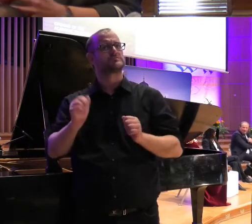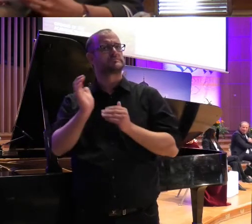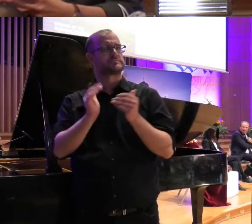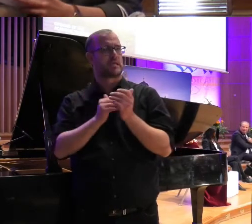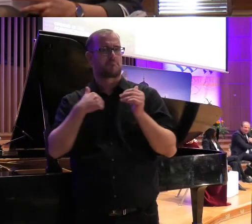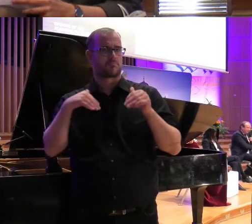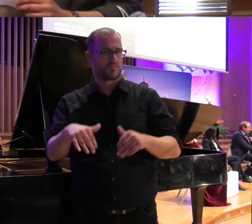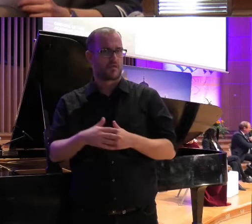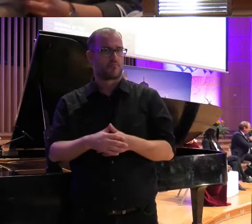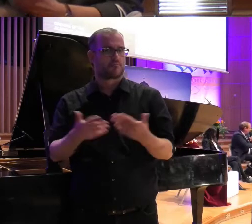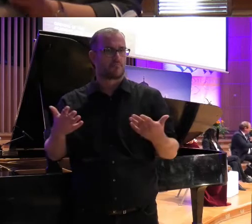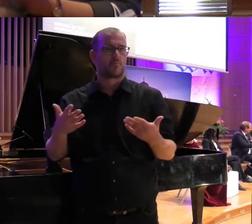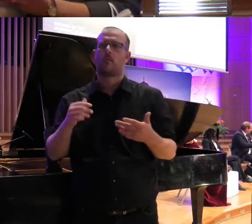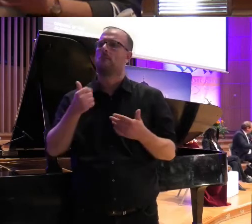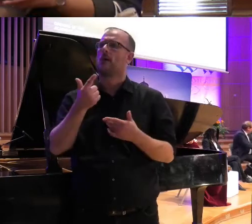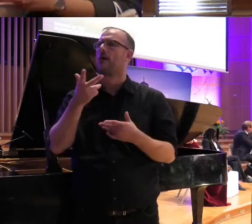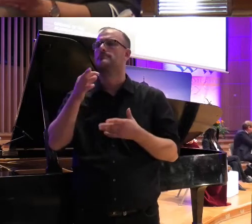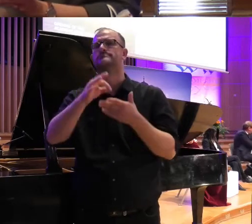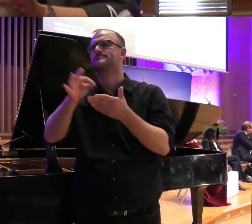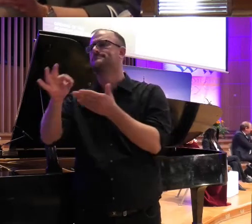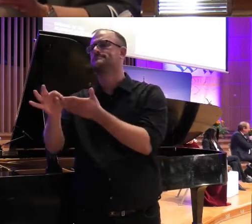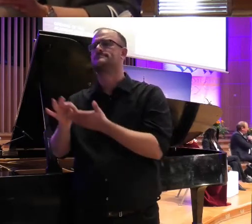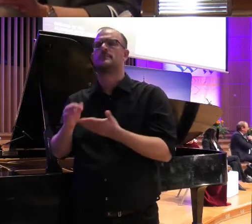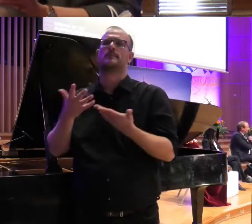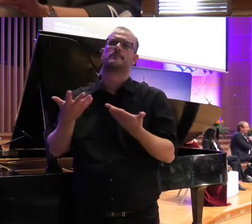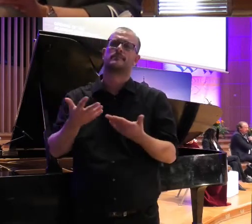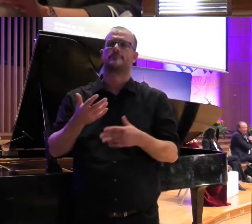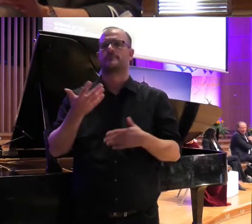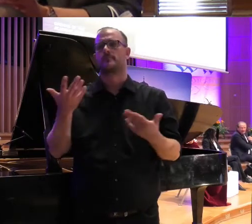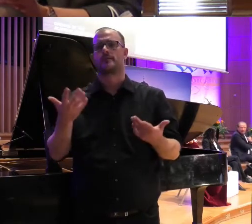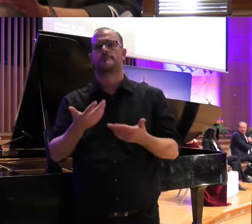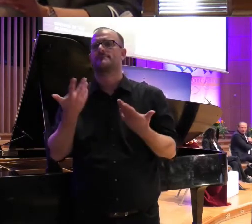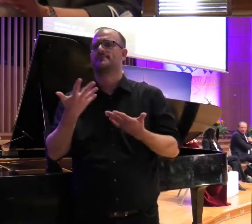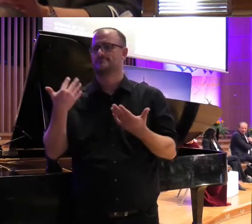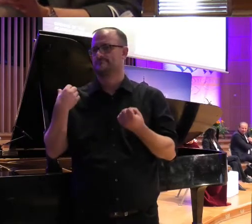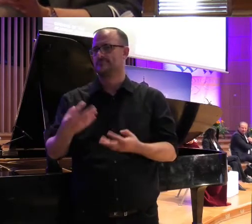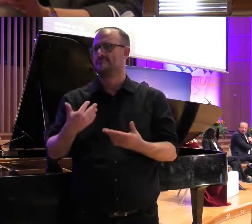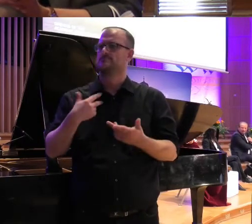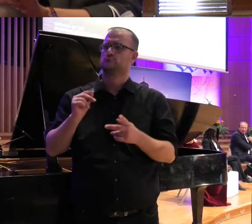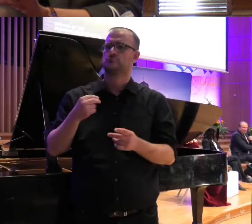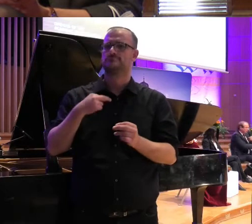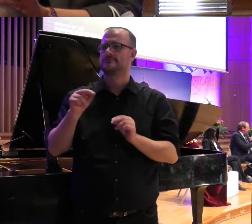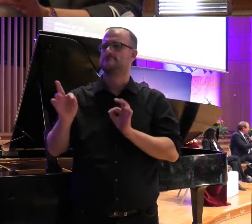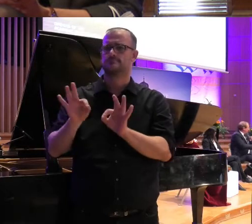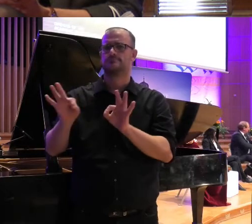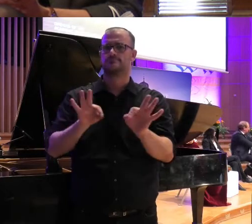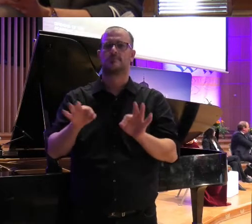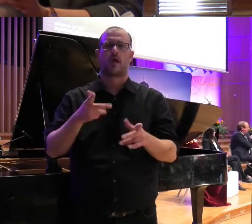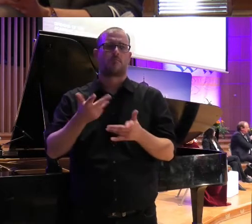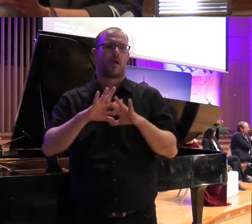Katastrophenschutzsystem, das man sich an der einen oder anderen Stelle jetzt nochmal unter den Ereignissen sich ansehen muss, aber vom Grundsatz